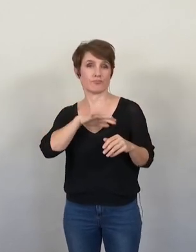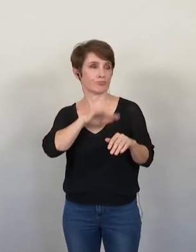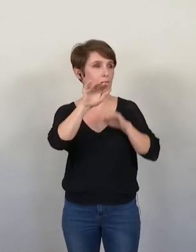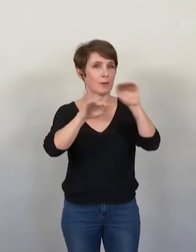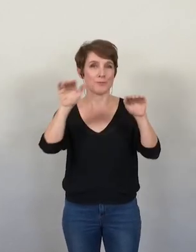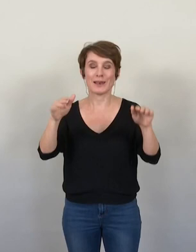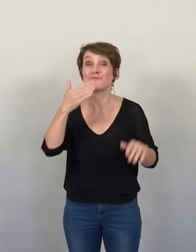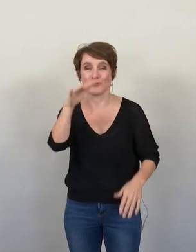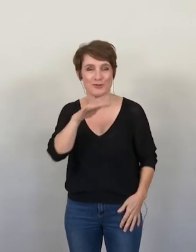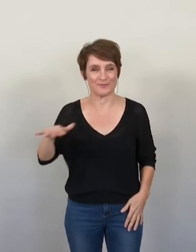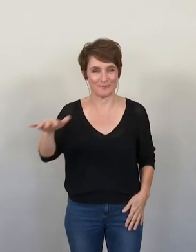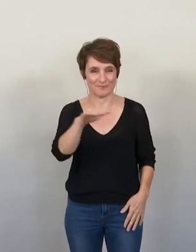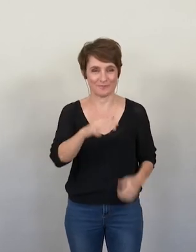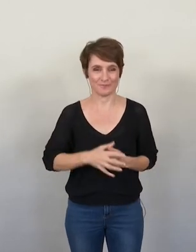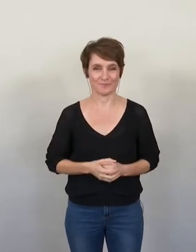à